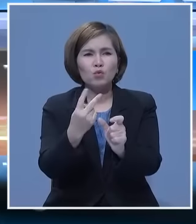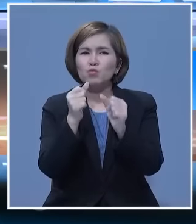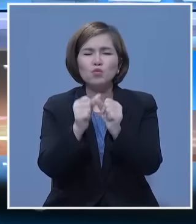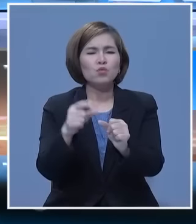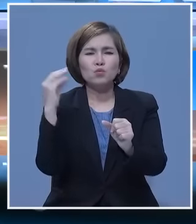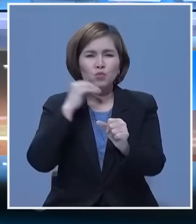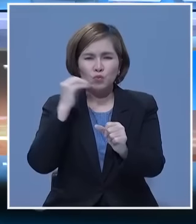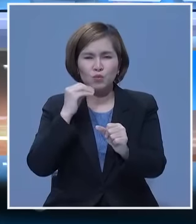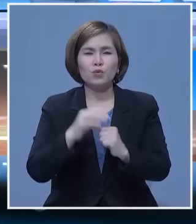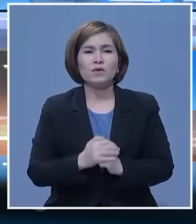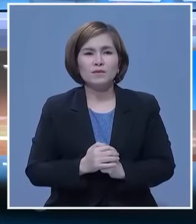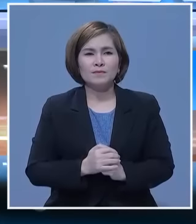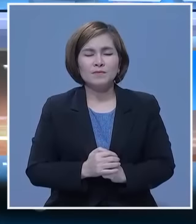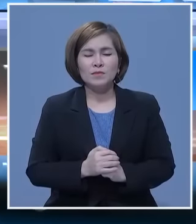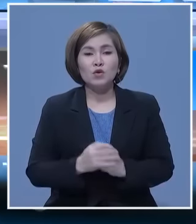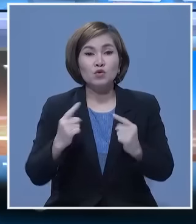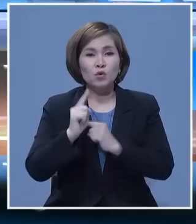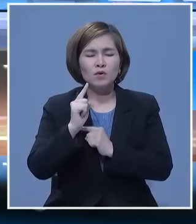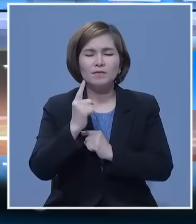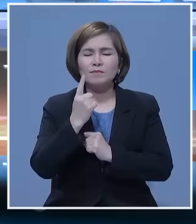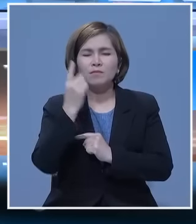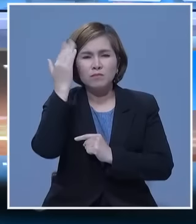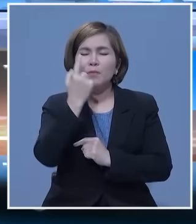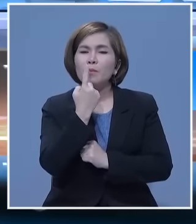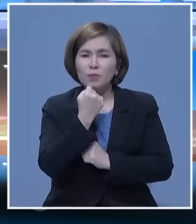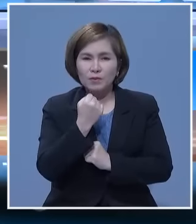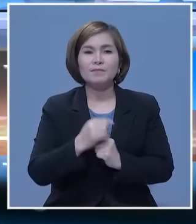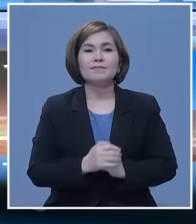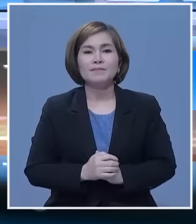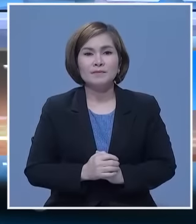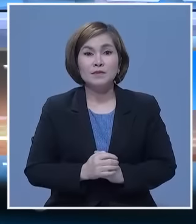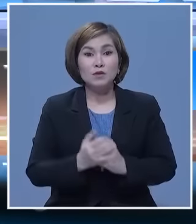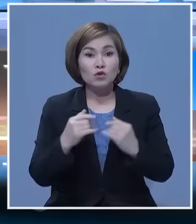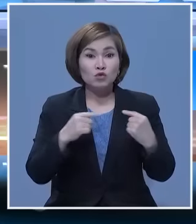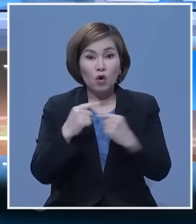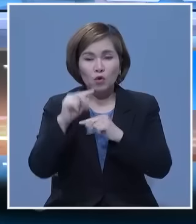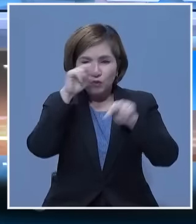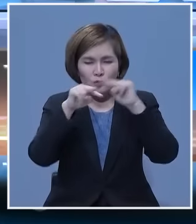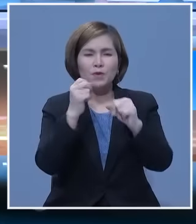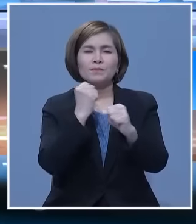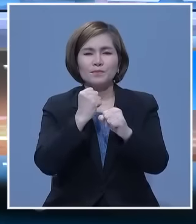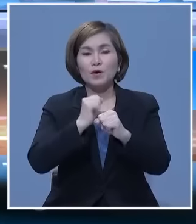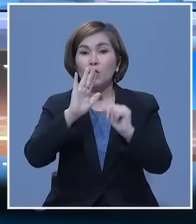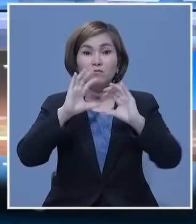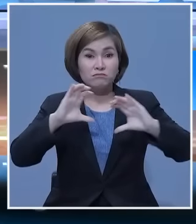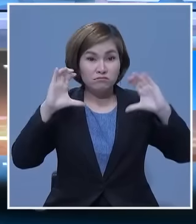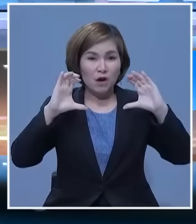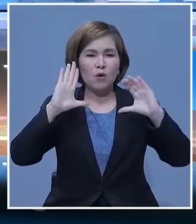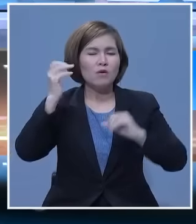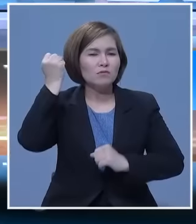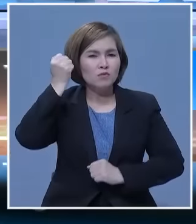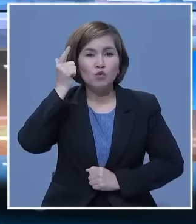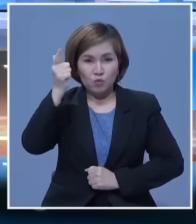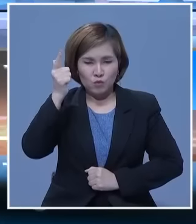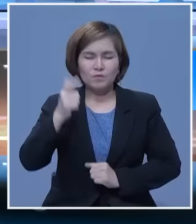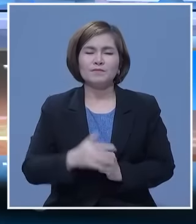นี้ในขณะที่คุณตู่จตุพรเนี่ยณตอนนี้คือประกาศตัวเดินหน้าตรวจสอบการทำงานของรัฐบาลภายทองทานและคุณ